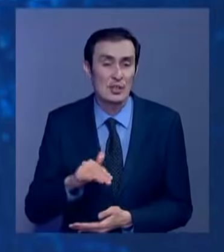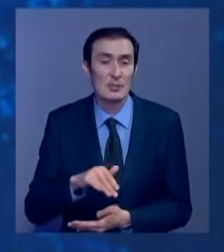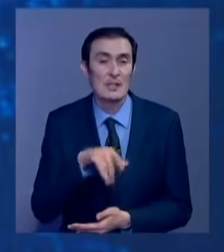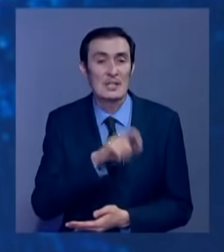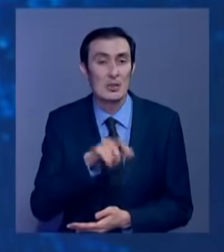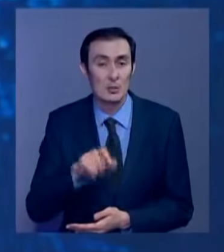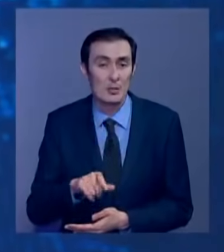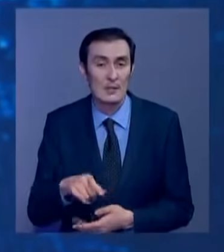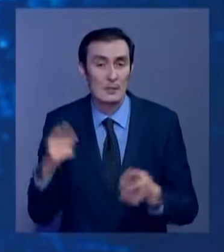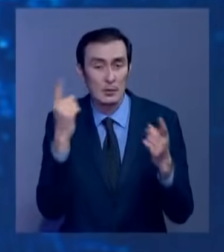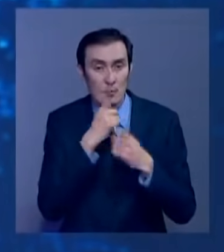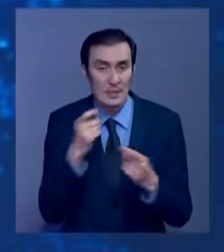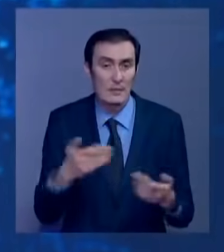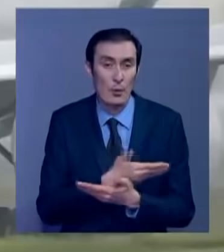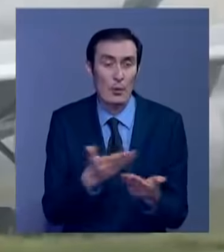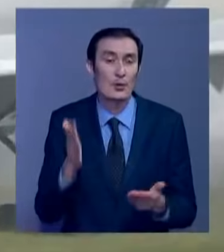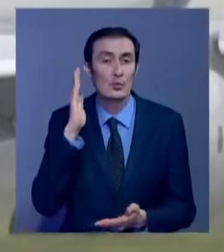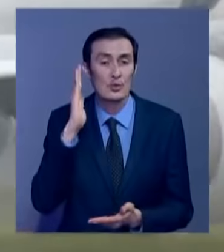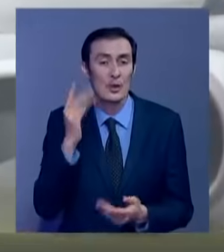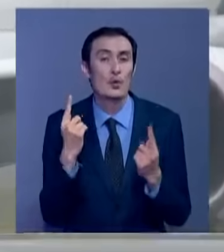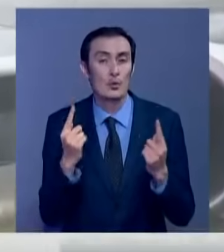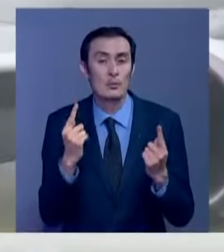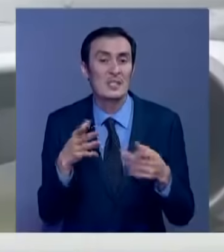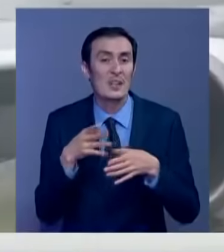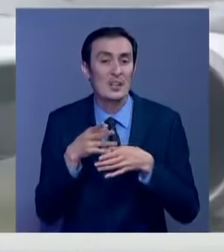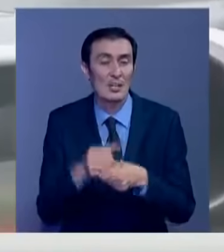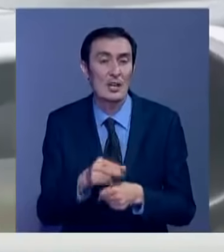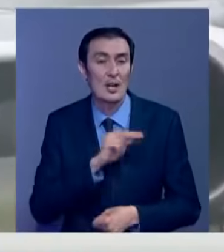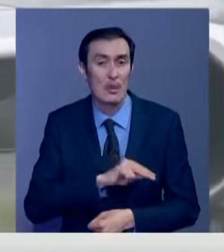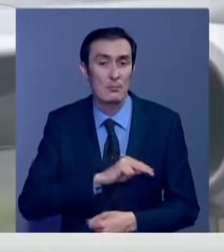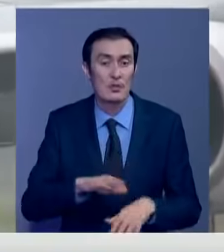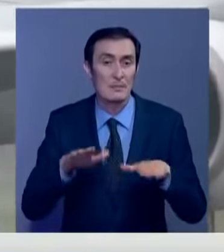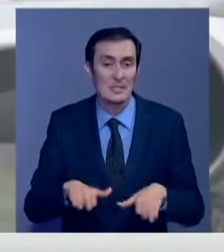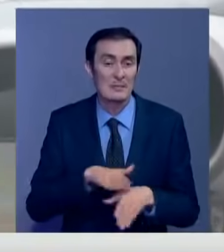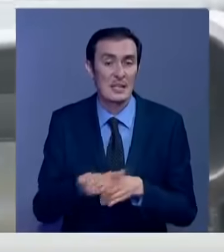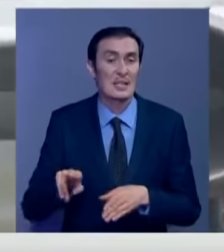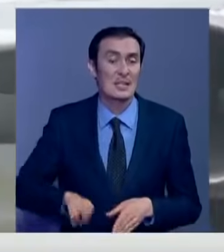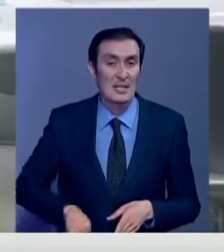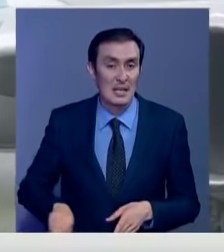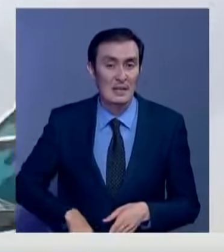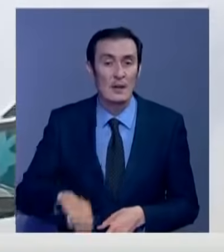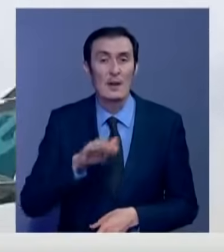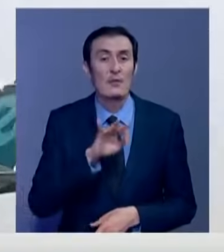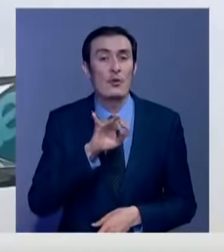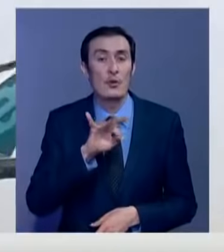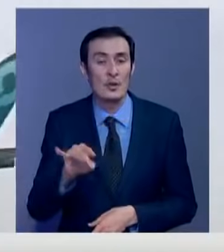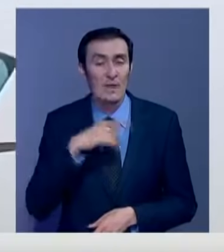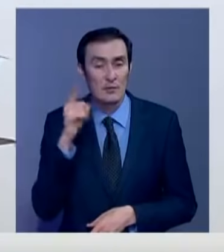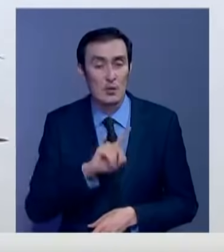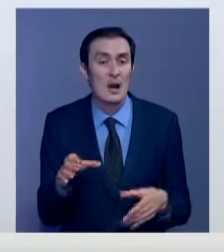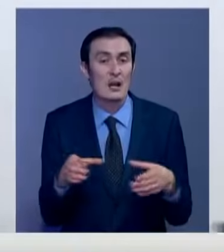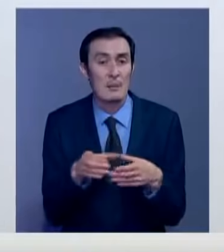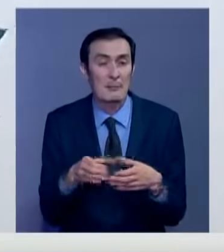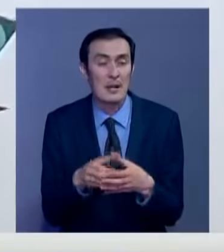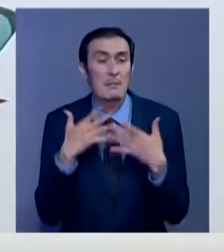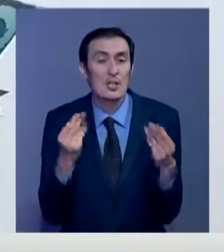тысячам сотрудников, предупредив их о грядущих масштабных сокращениях. Исполнительный директор Гийом Фори заявляет,